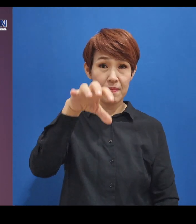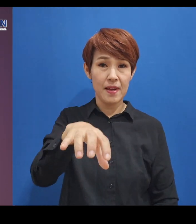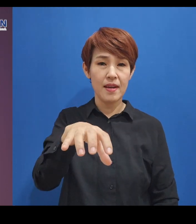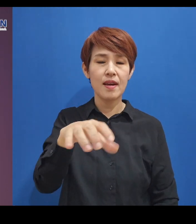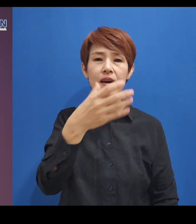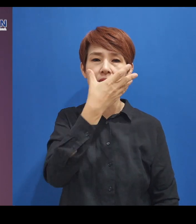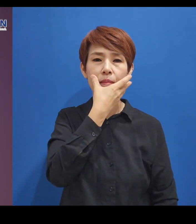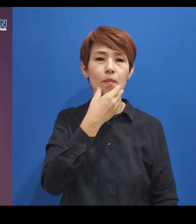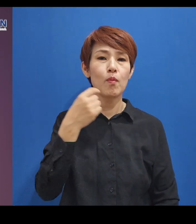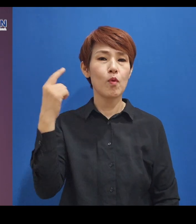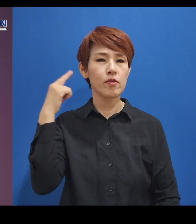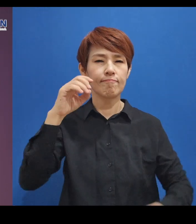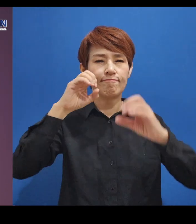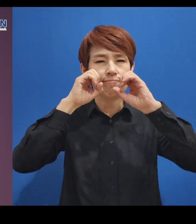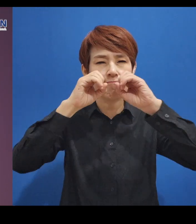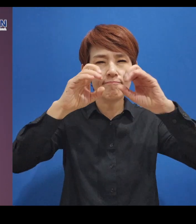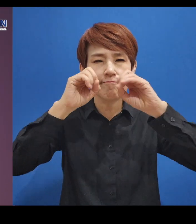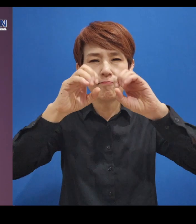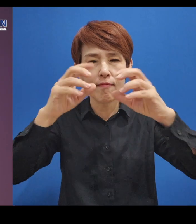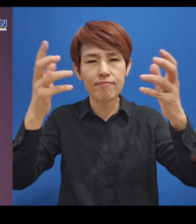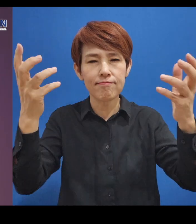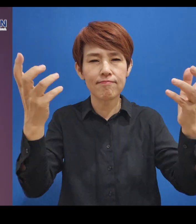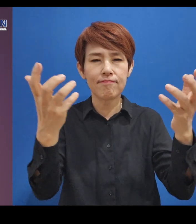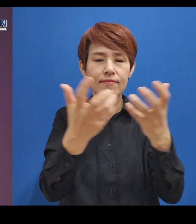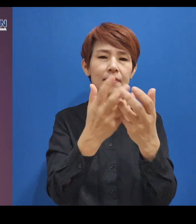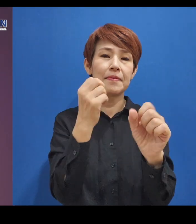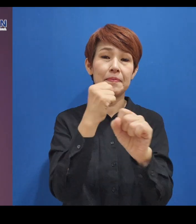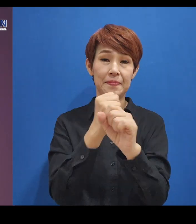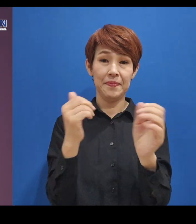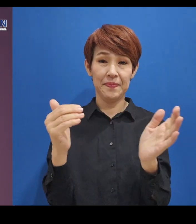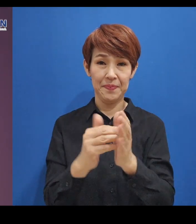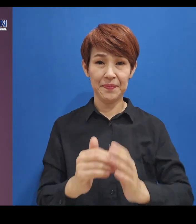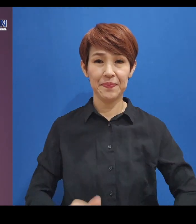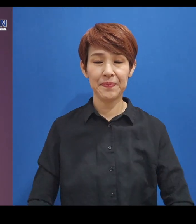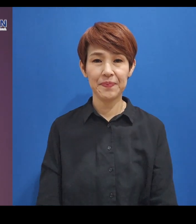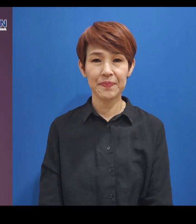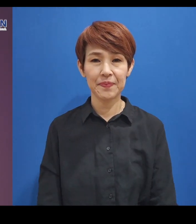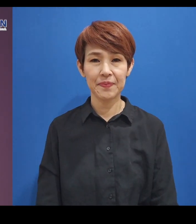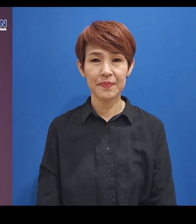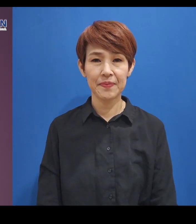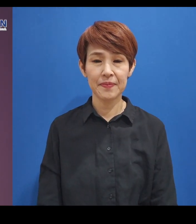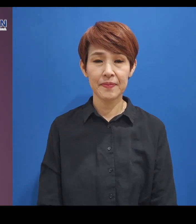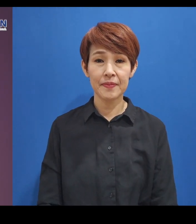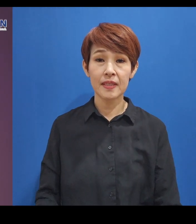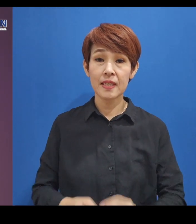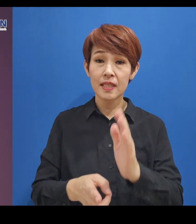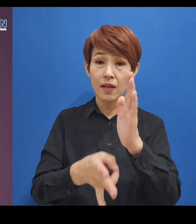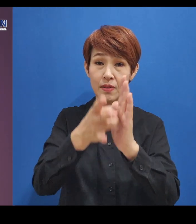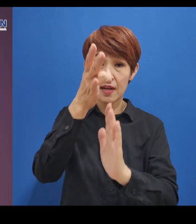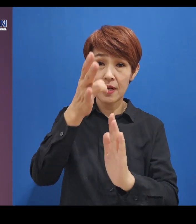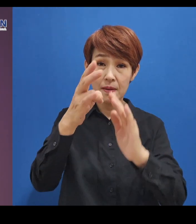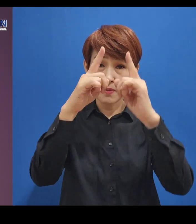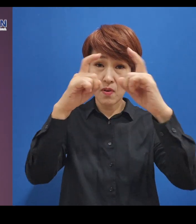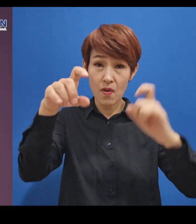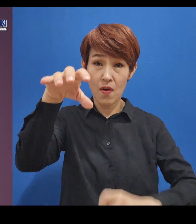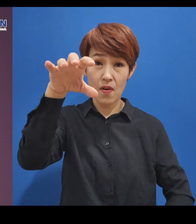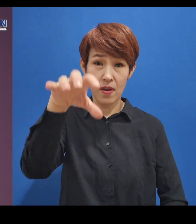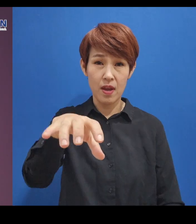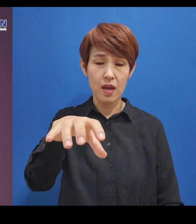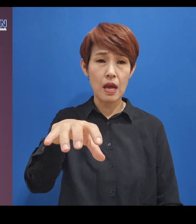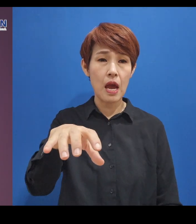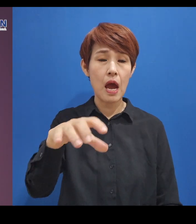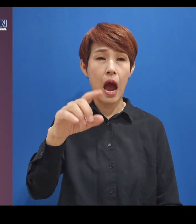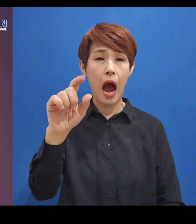생명의 복음이 가득하게 만드신 줄 믿습니다. 그 성 예루살렘에 엄금의